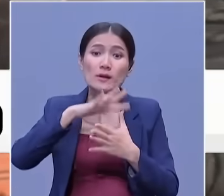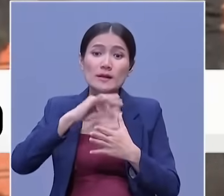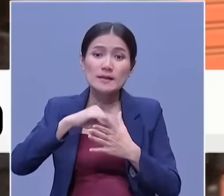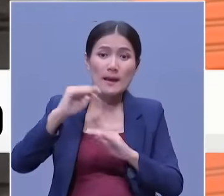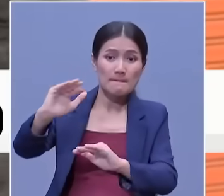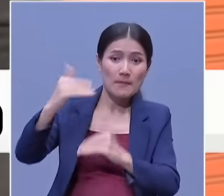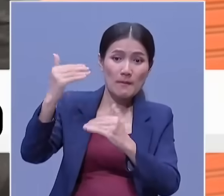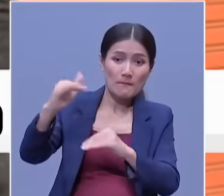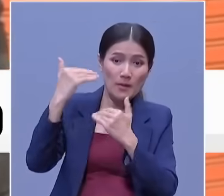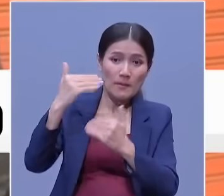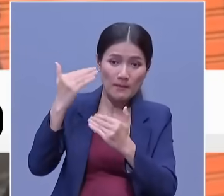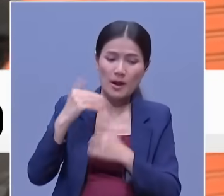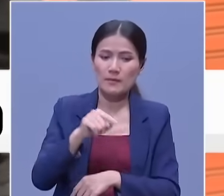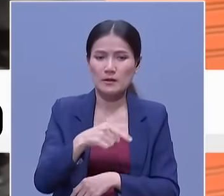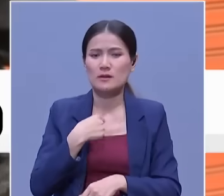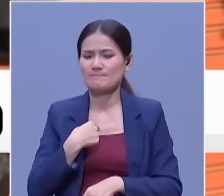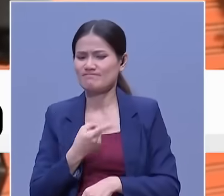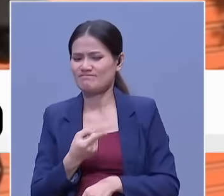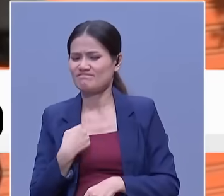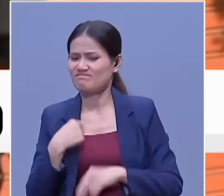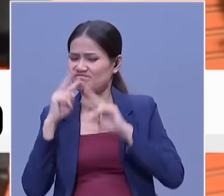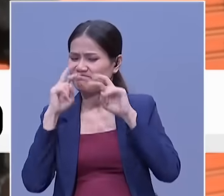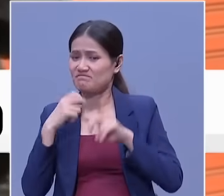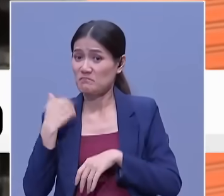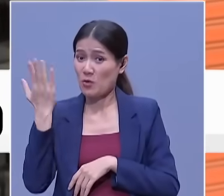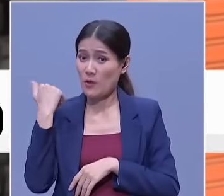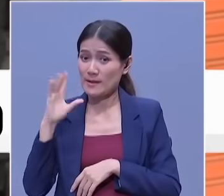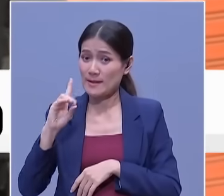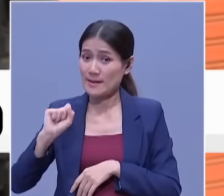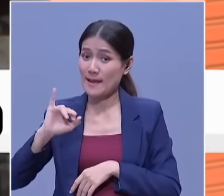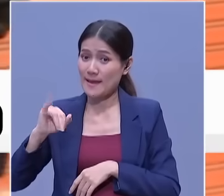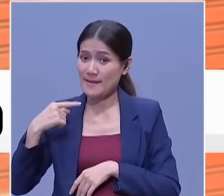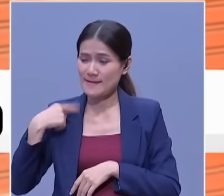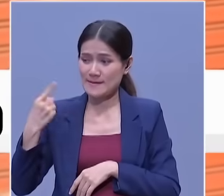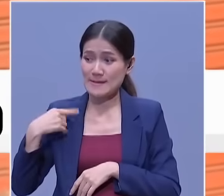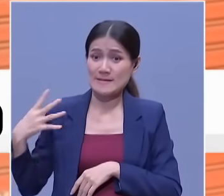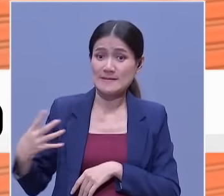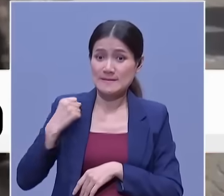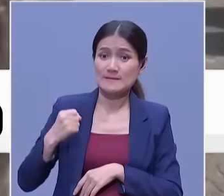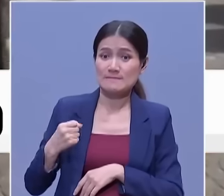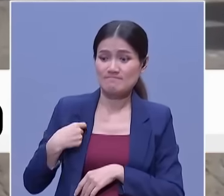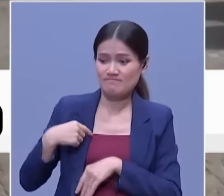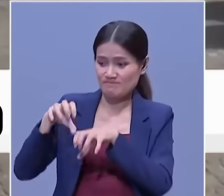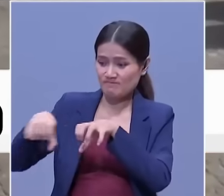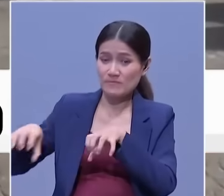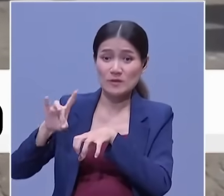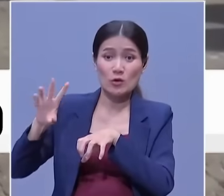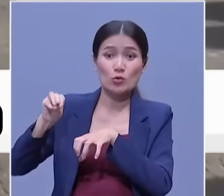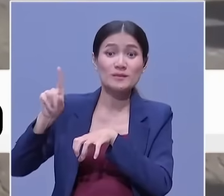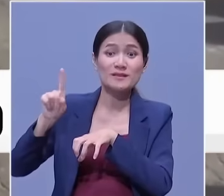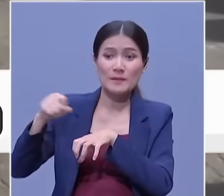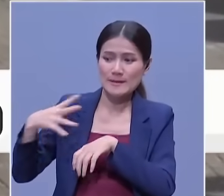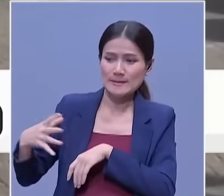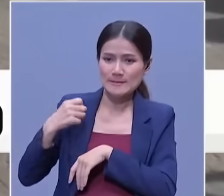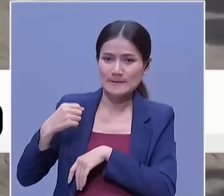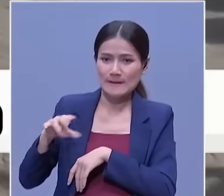เชื่อมโยงนำเข้าเนื้อหมูผิดกฎหมายที่ DSI สามารถตรวจยึดได้ก่อนหน้านี้161ตู้หรือที่เราเรียกสั้นๆว่า